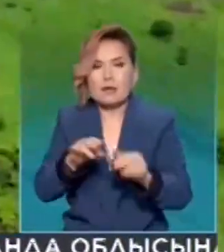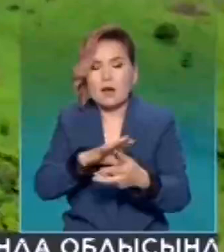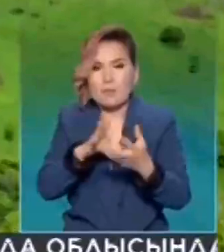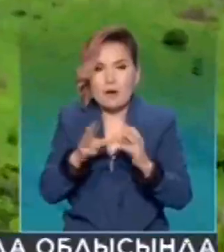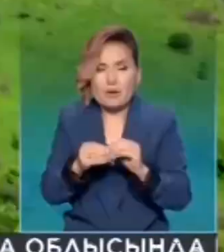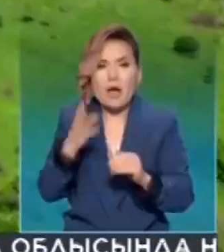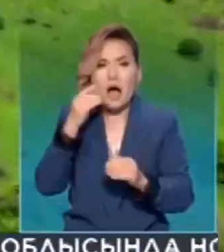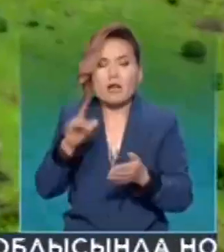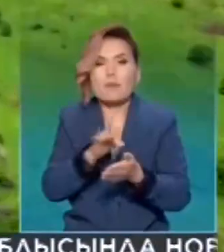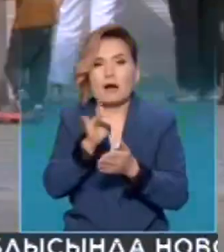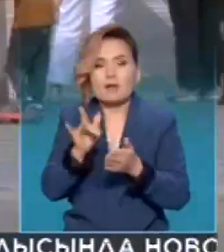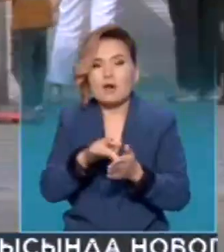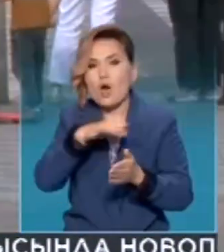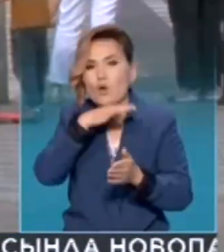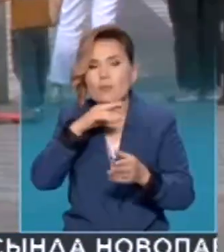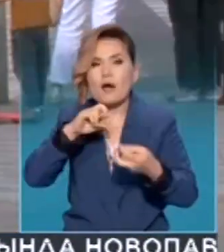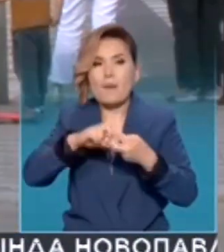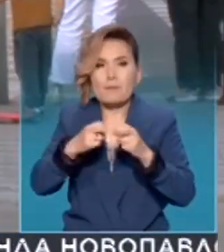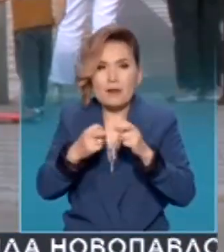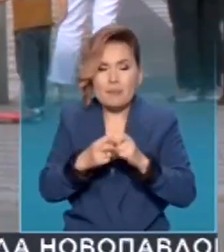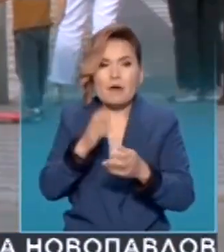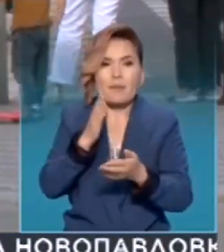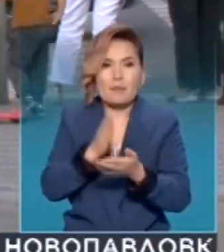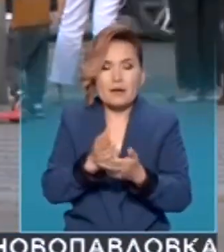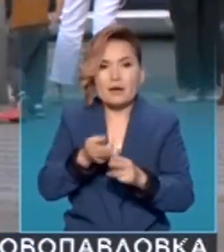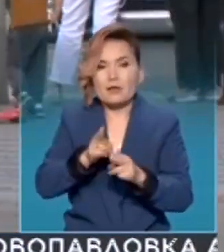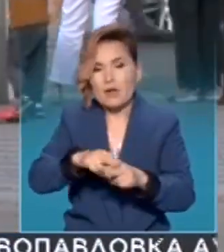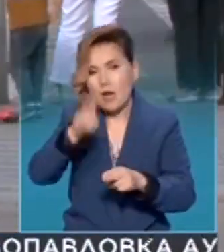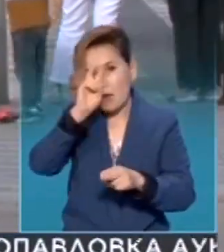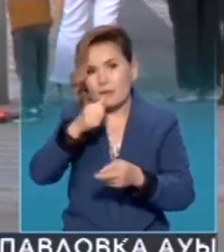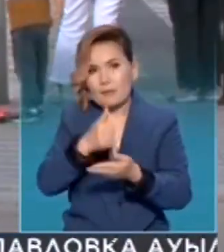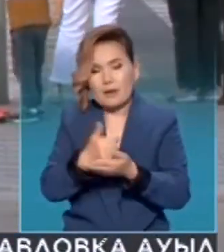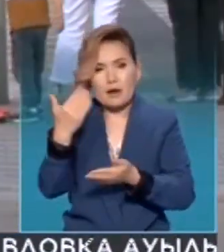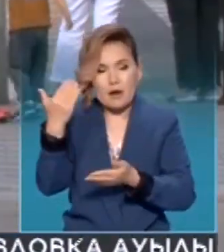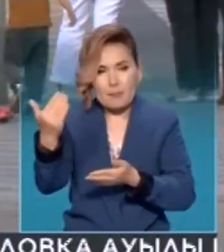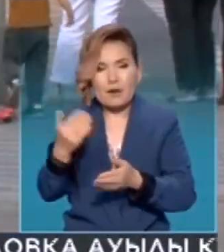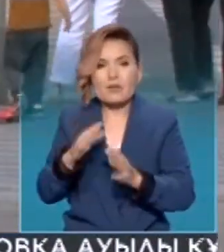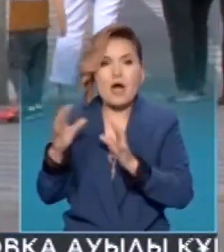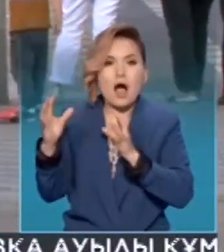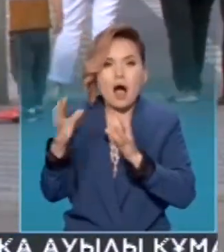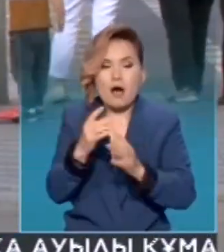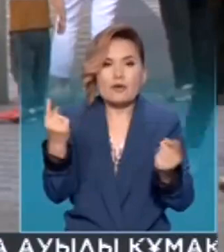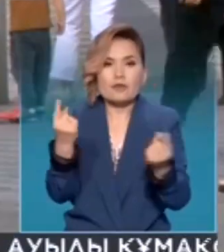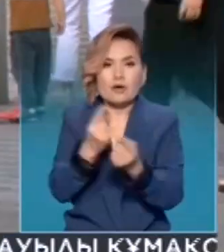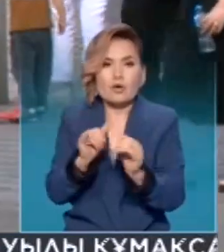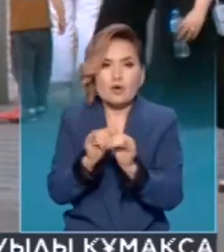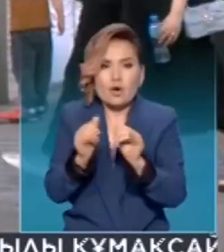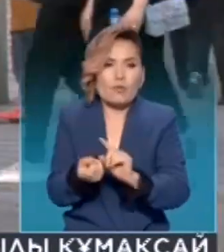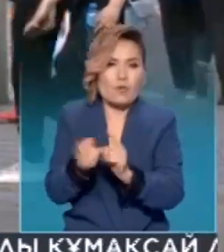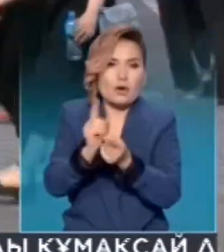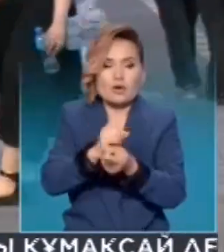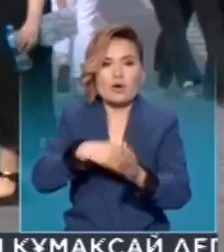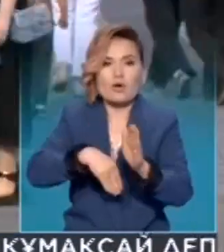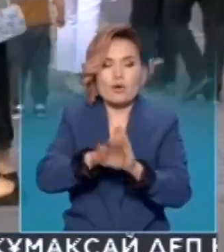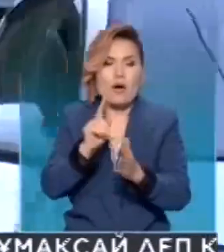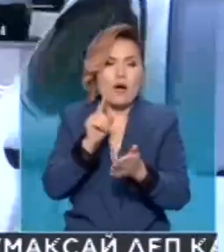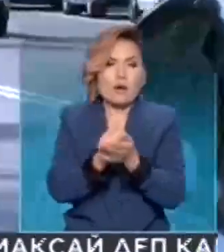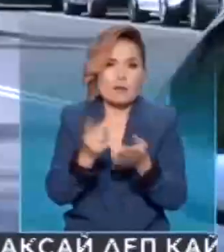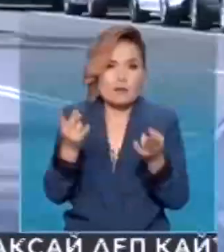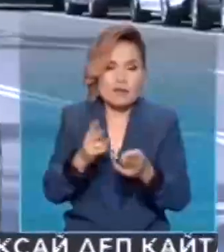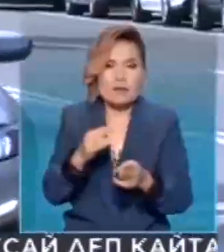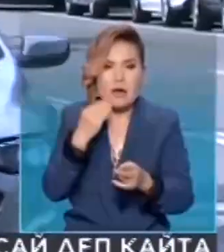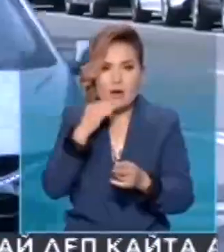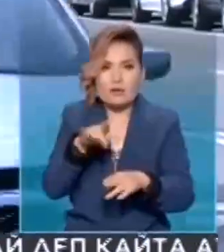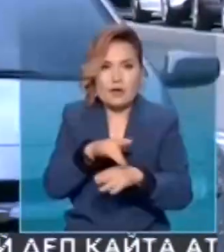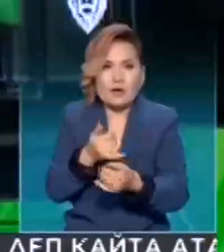салада қордыланған проблемалар әлі де жетерлік. Сондықтан мемлекет басшысы қоғамдық көлік жүйесін реформалауды жалғастыру керек деді.